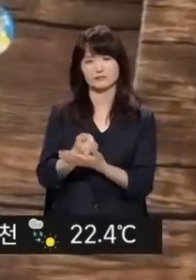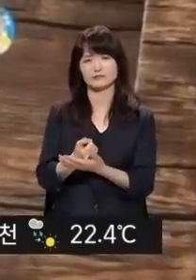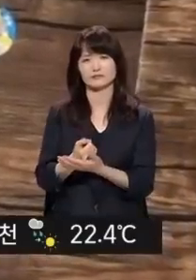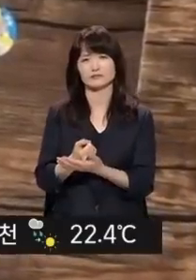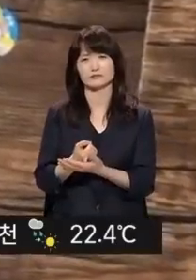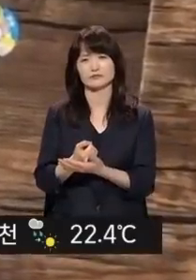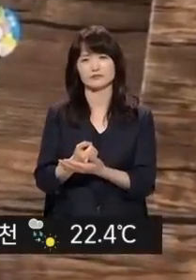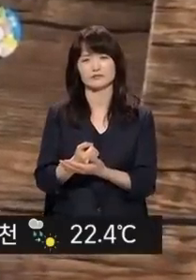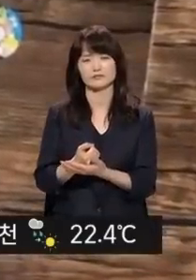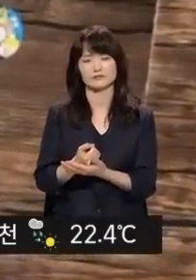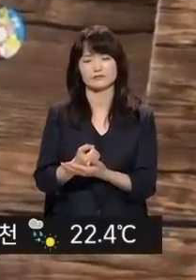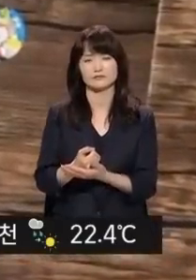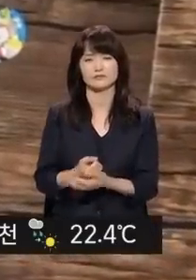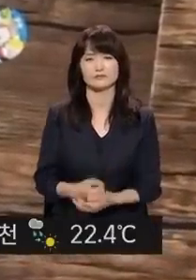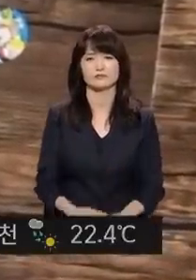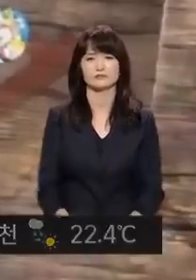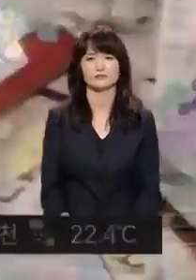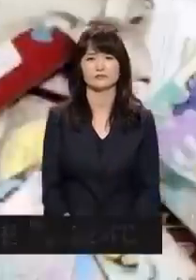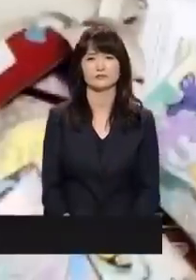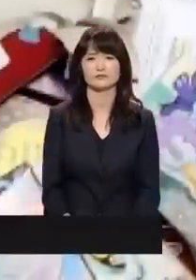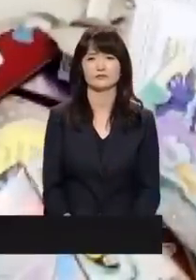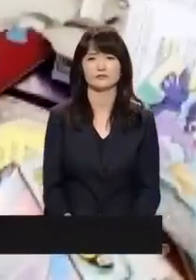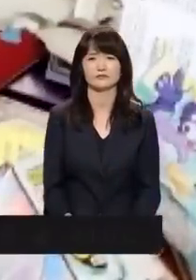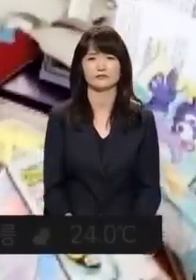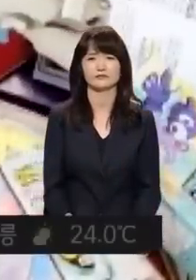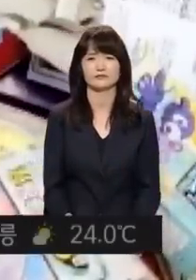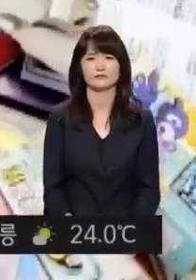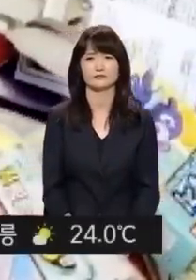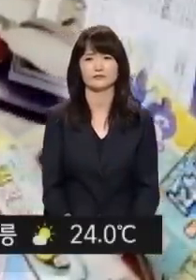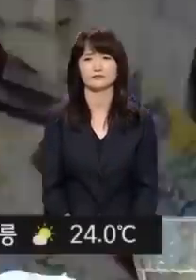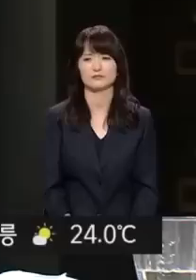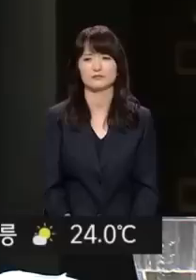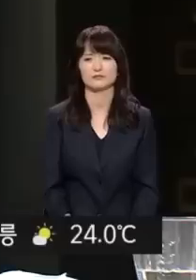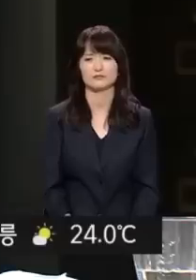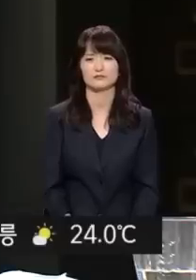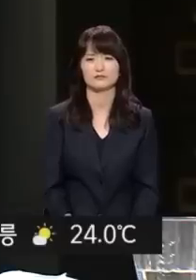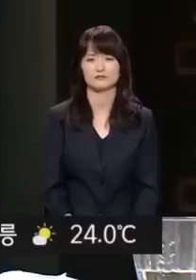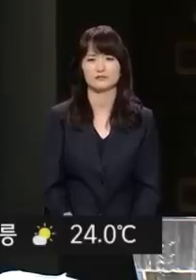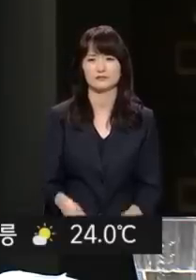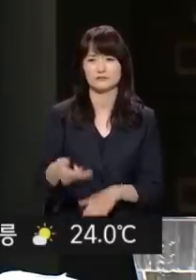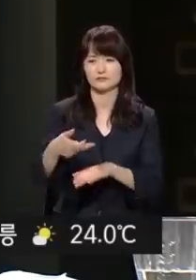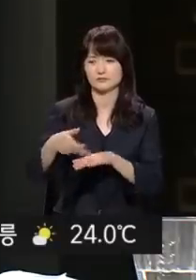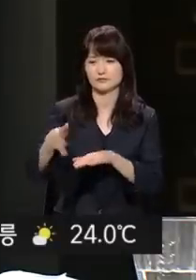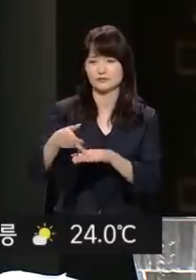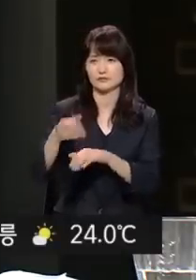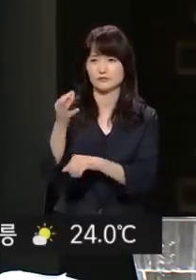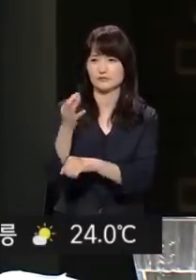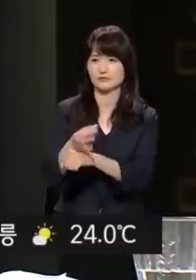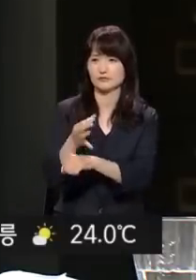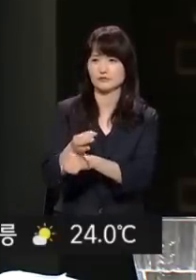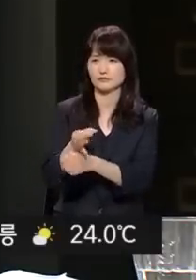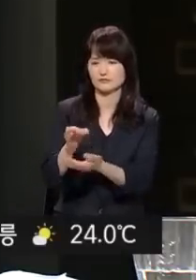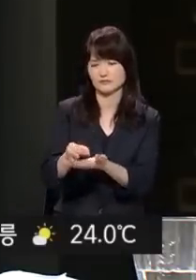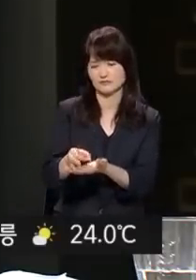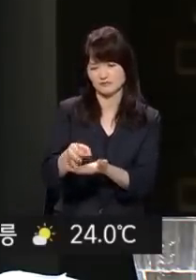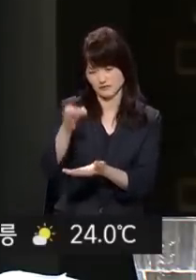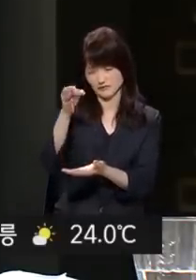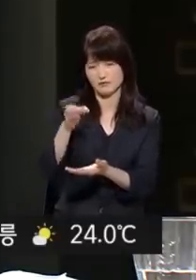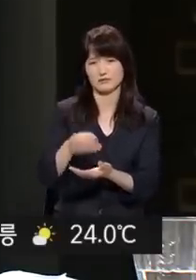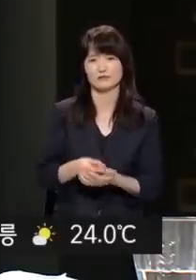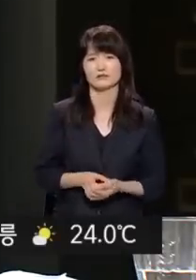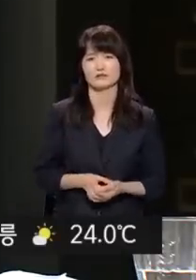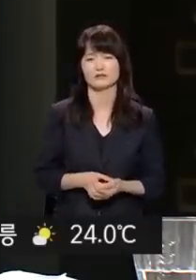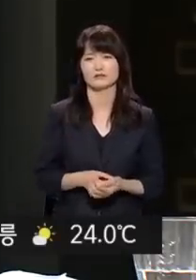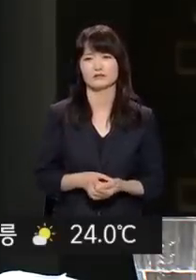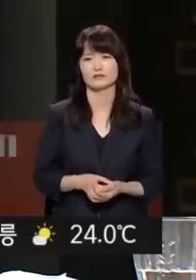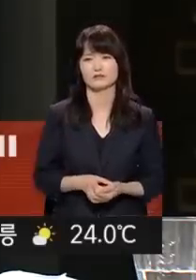얘기를 갖다가 하고 있는 그런 실정입니다 자 별이 별 야루님 조카스 그거 사줬는데 엄청 비싸요 자